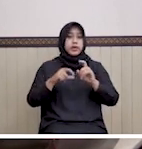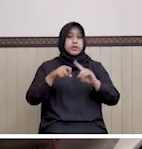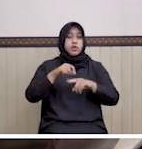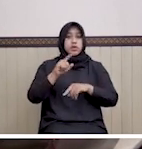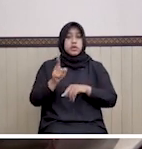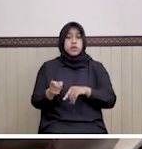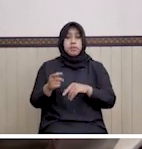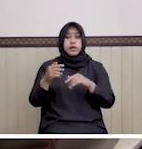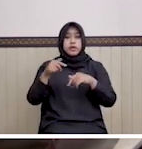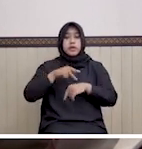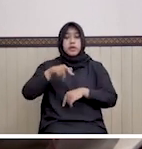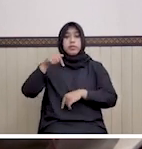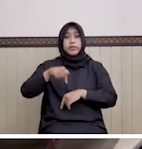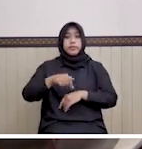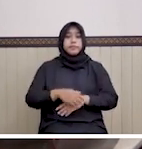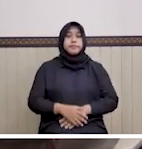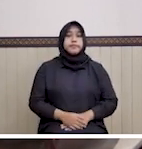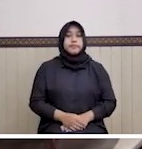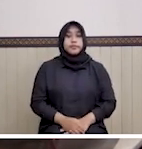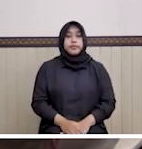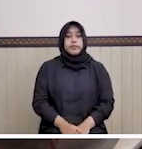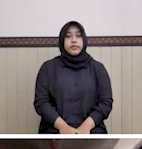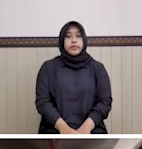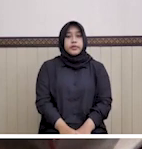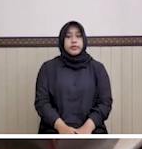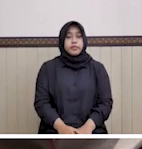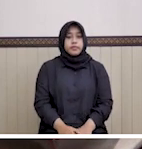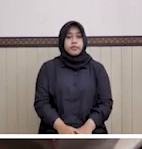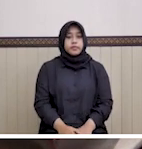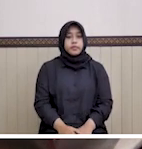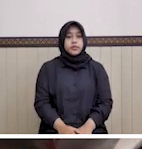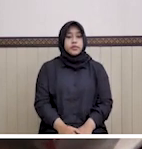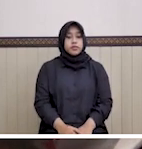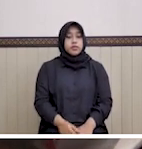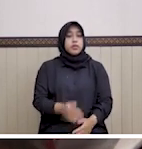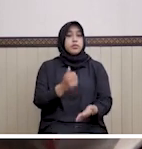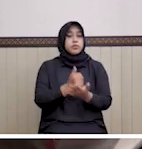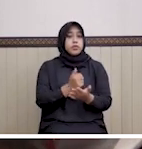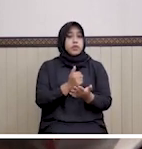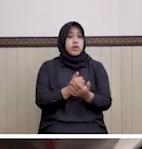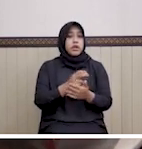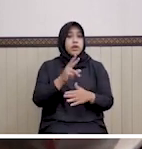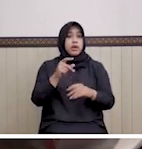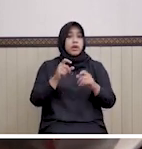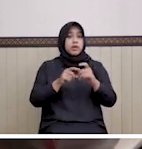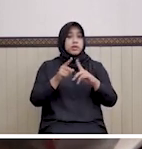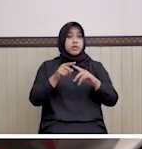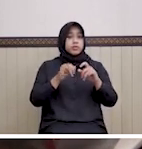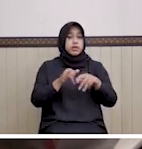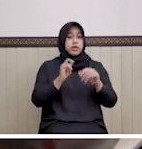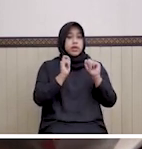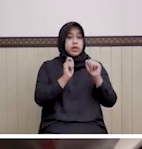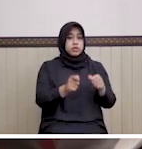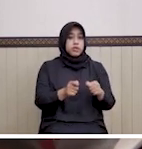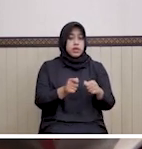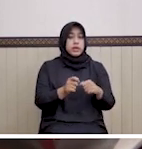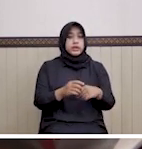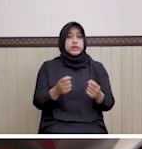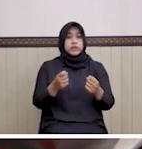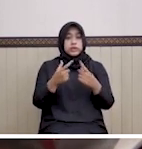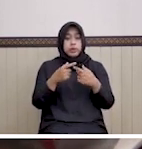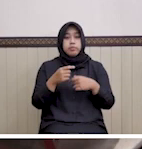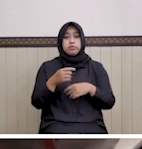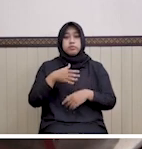di kami Nah apakah kemudian restitusi yang diajukan itu dikabulkan